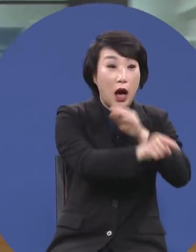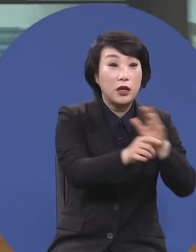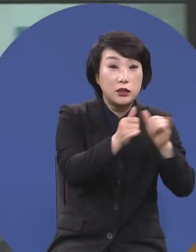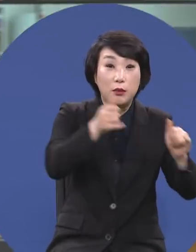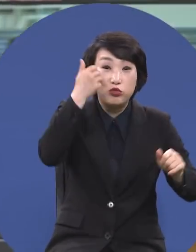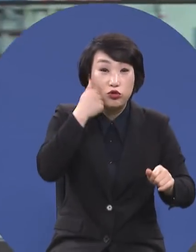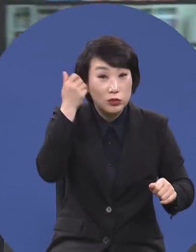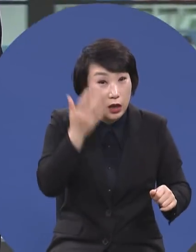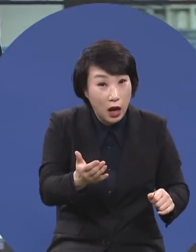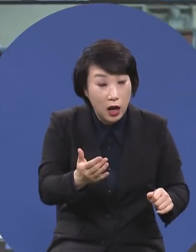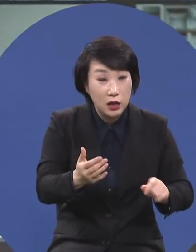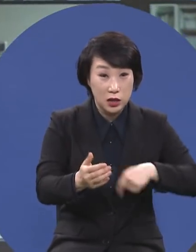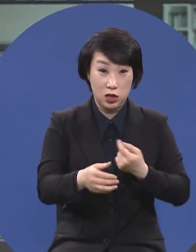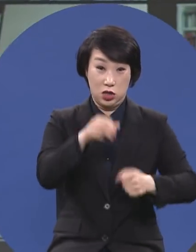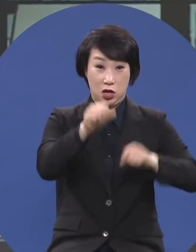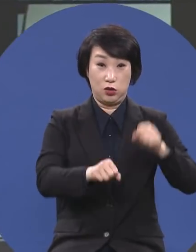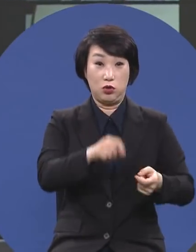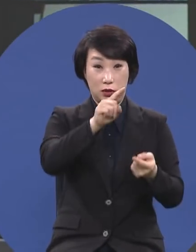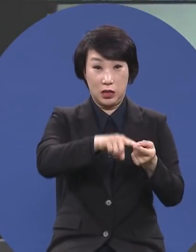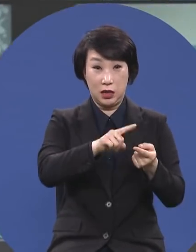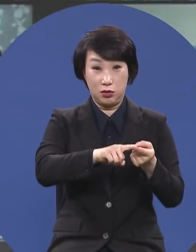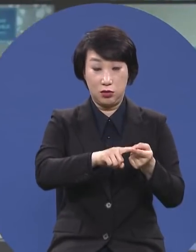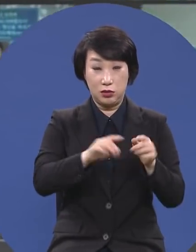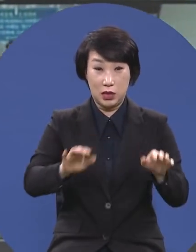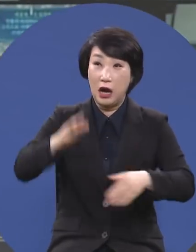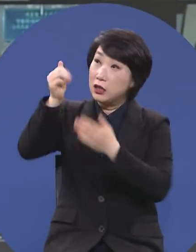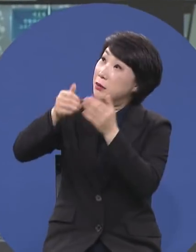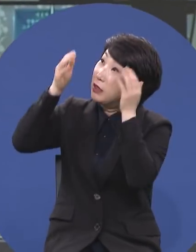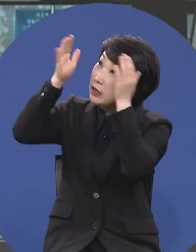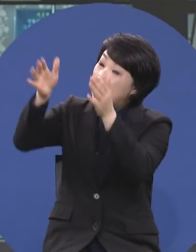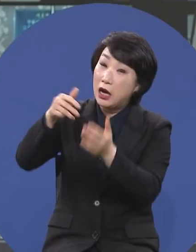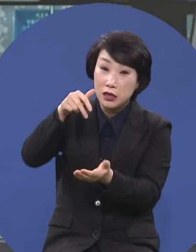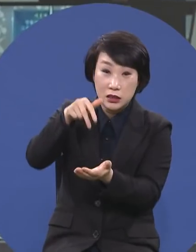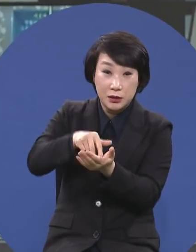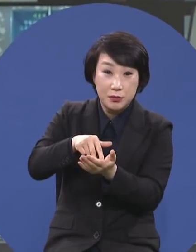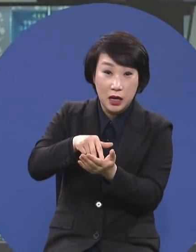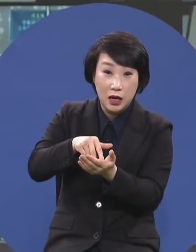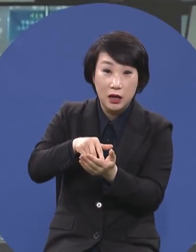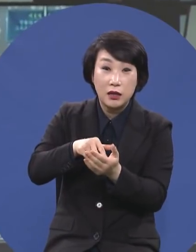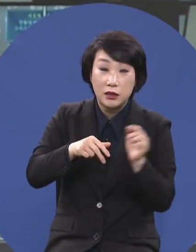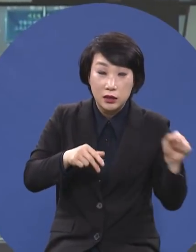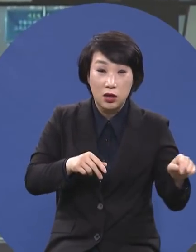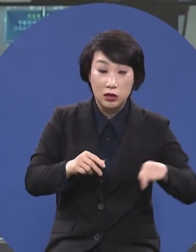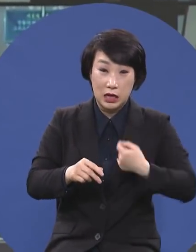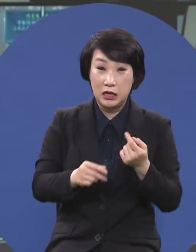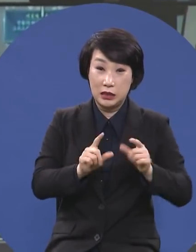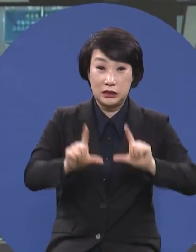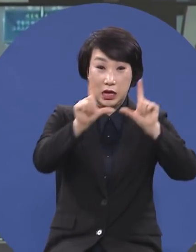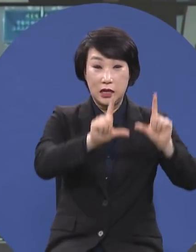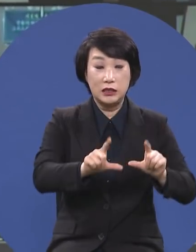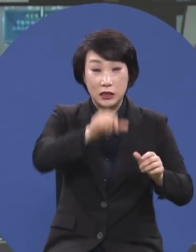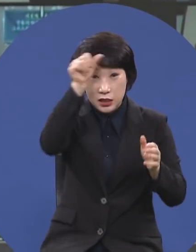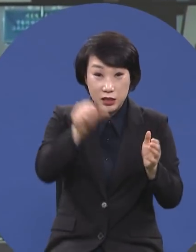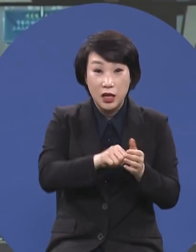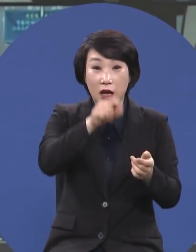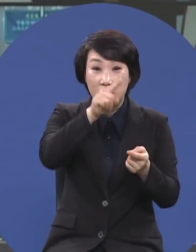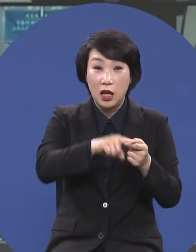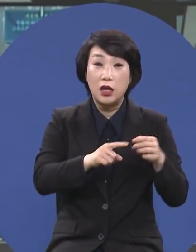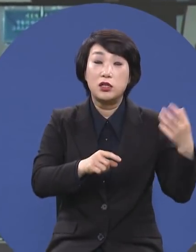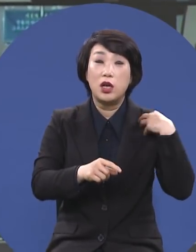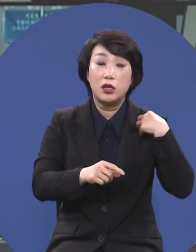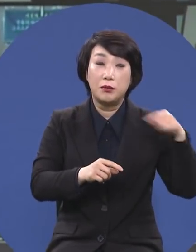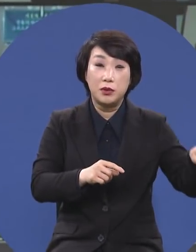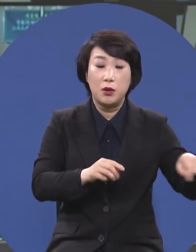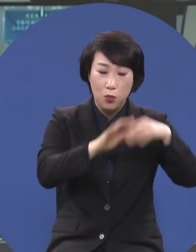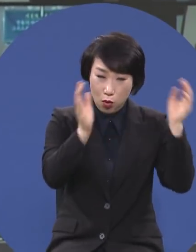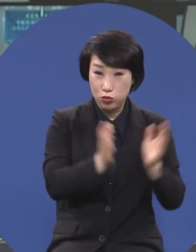누구냐? 자기 행동에 대한, 하나님을 향한 태도에 대한, 자기가 살아간 인생에 대한 책임을